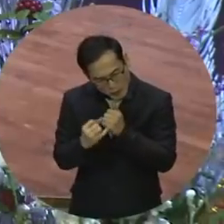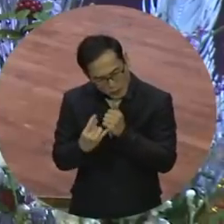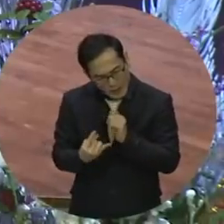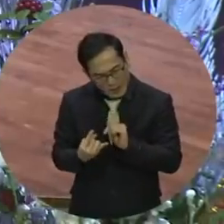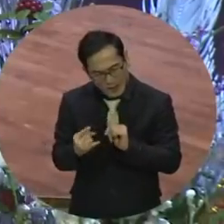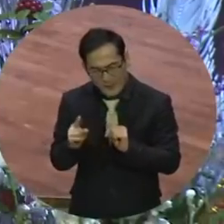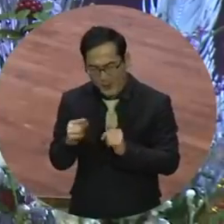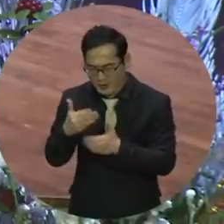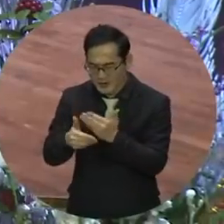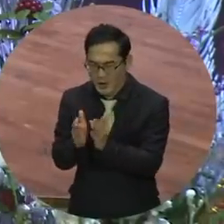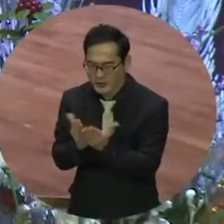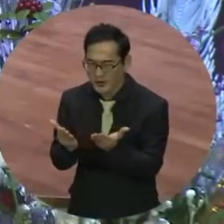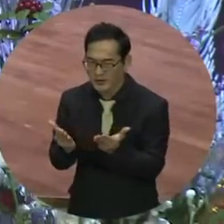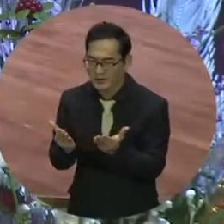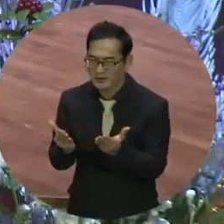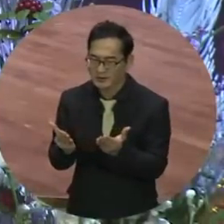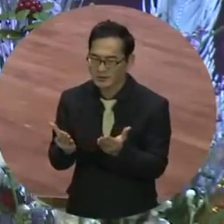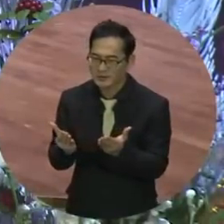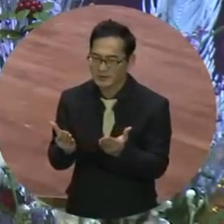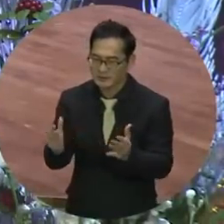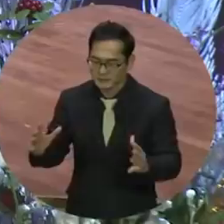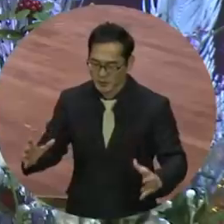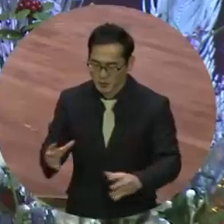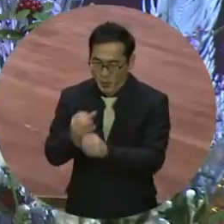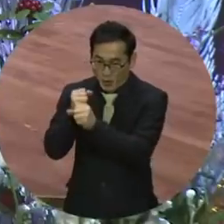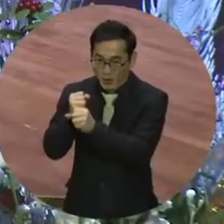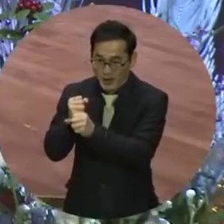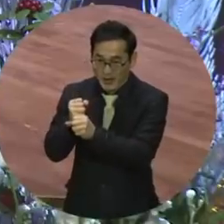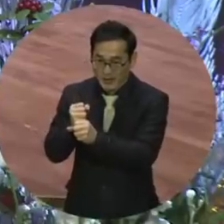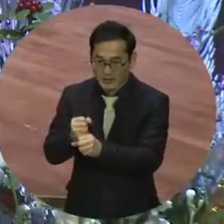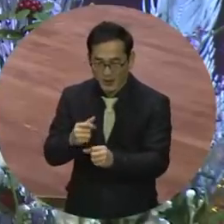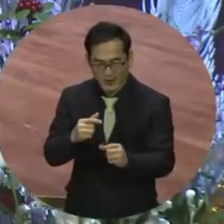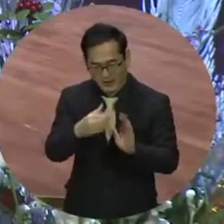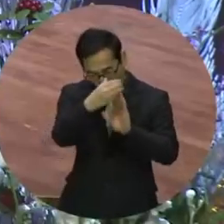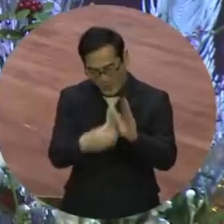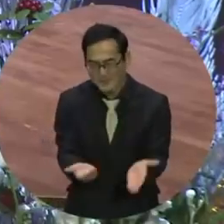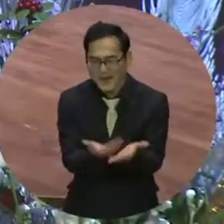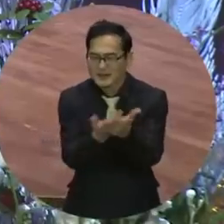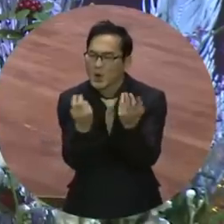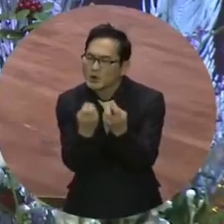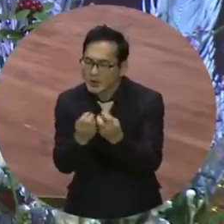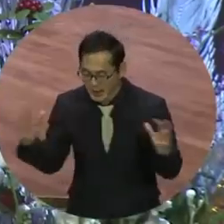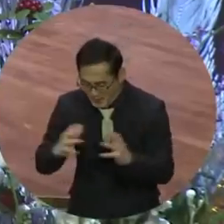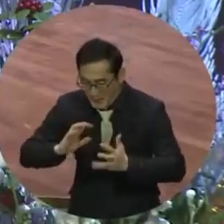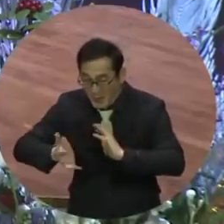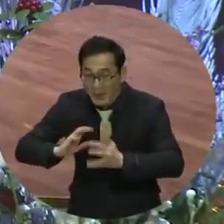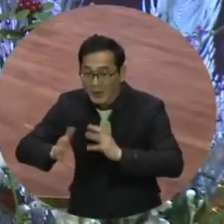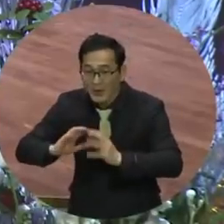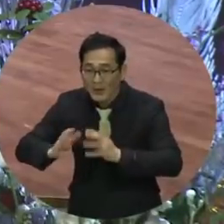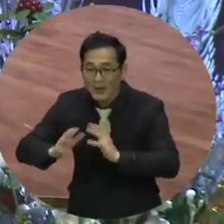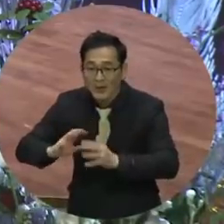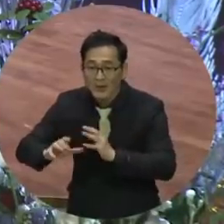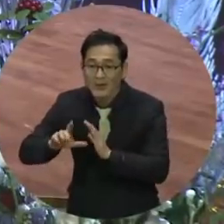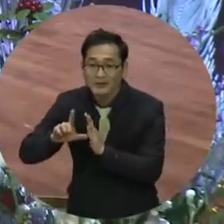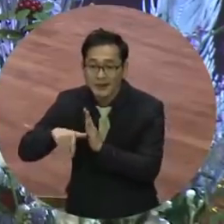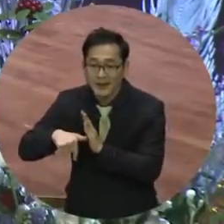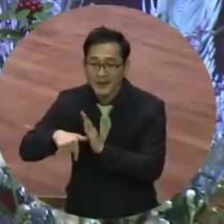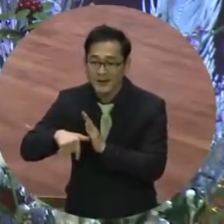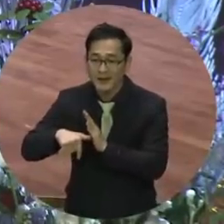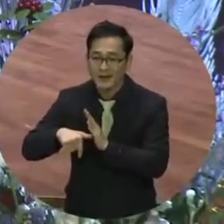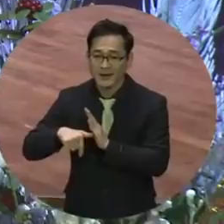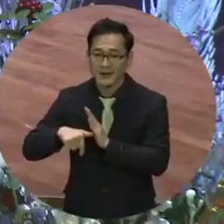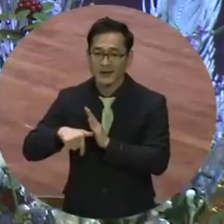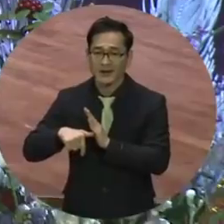성경총회장들이 이제 교회 어떻게 발전되고 교단 발전이 나갈 것이냐 모이는데 염려 막 깔려. 나는 그런 거 처음